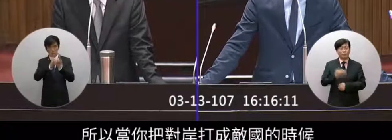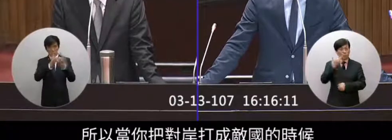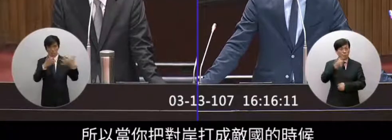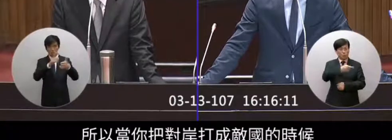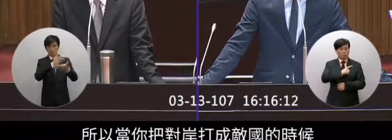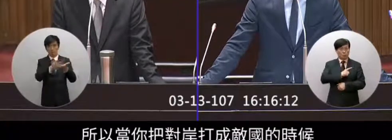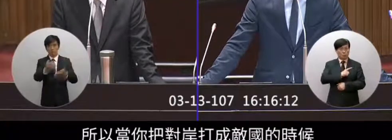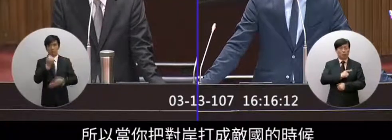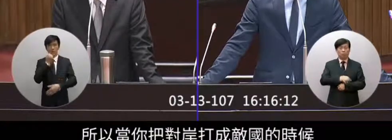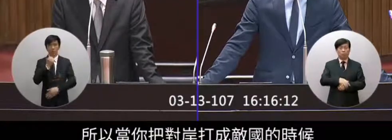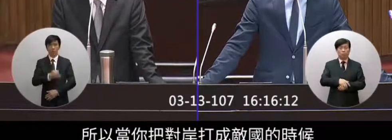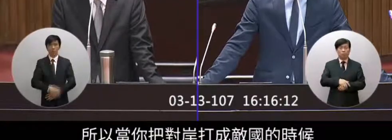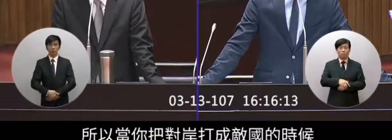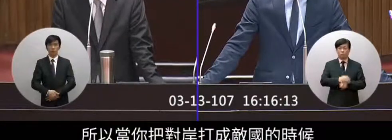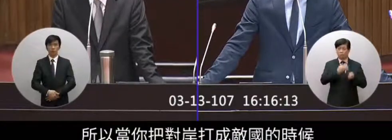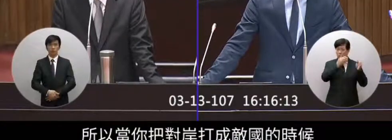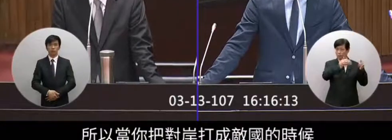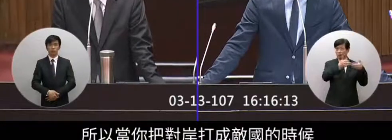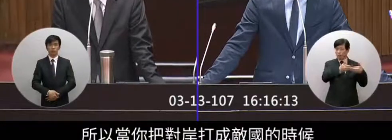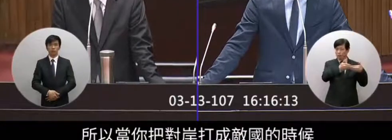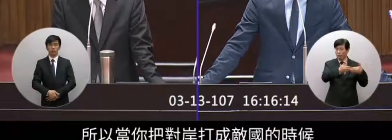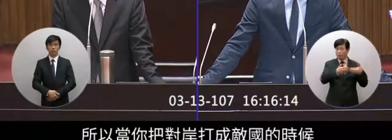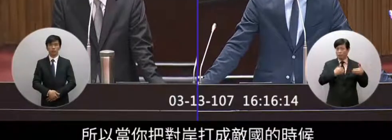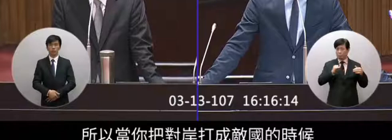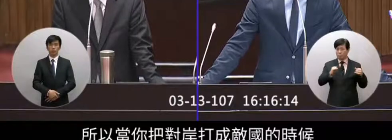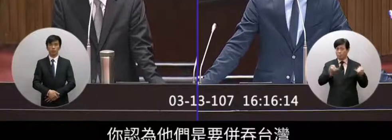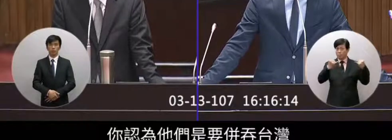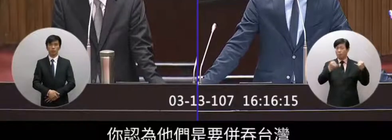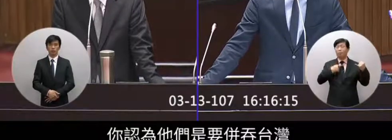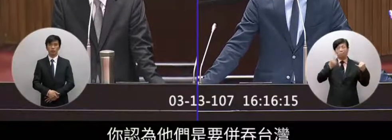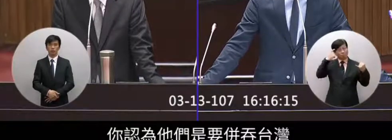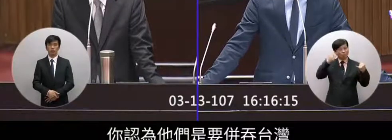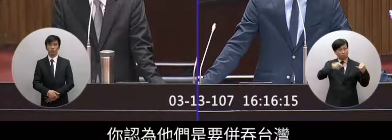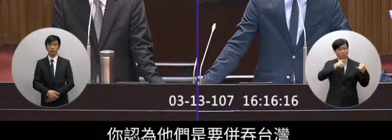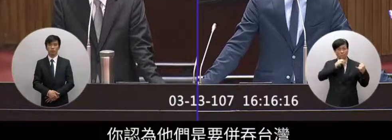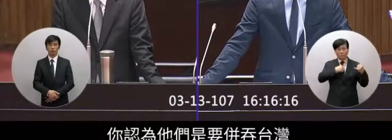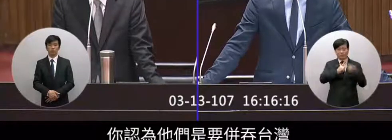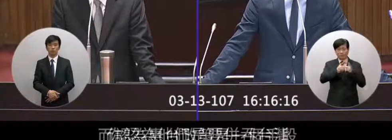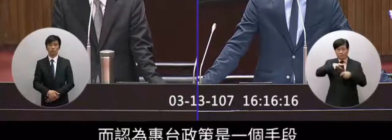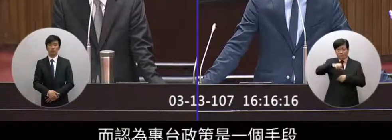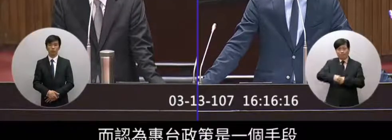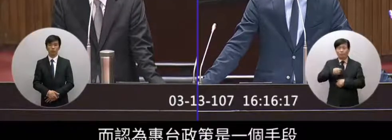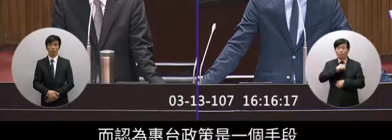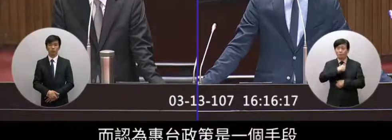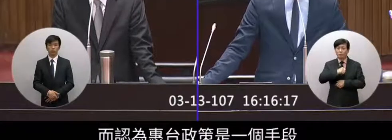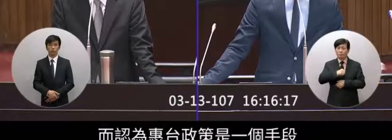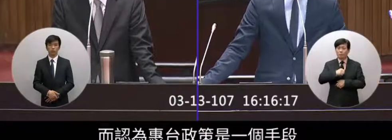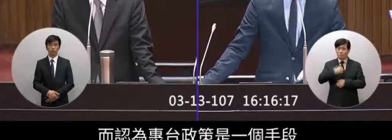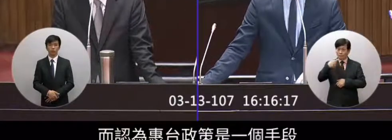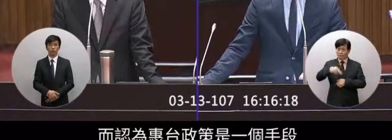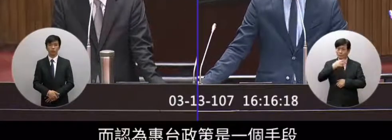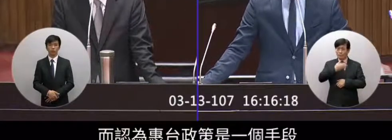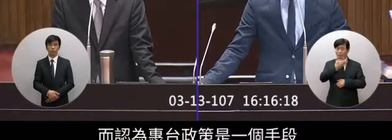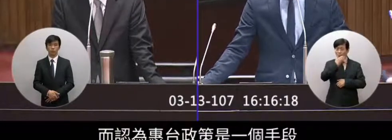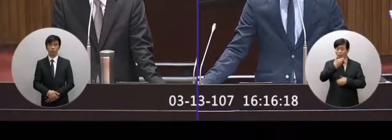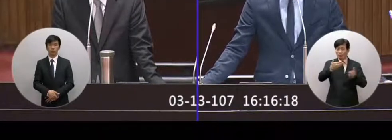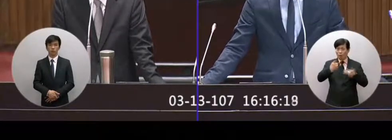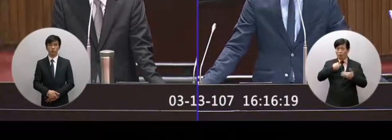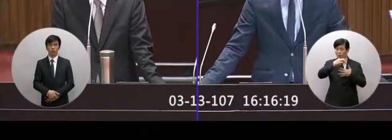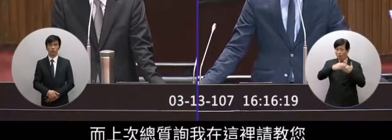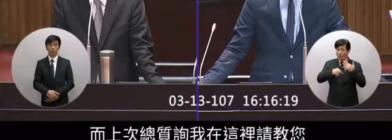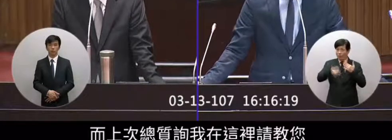当你把对岸打成敌国的时候，你认为他们是要并吞台湾，而认为惠台政策是一个手